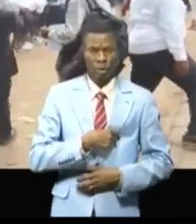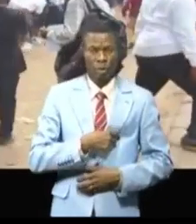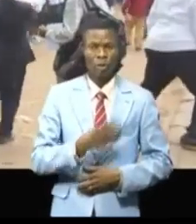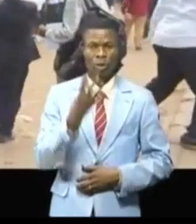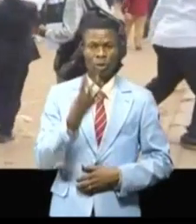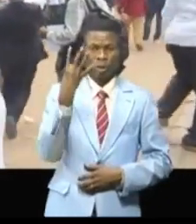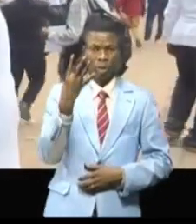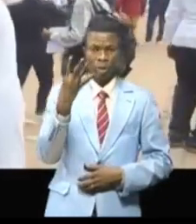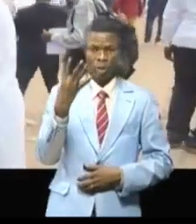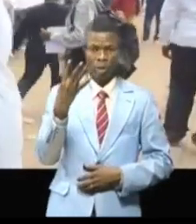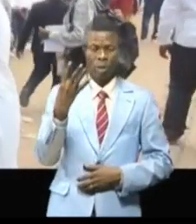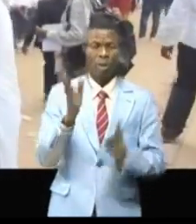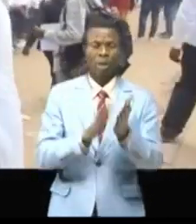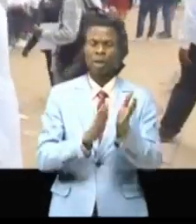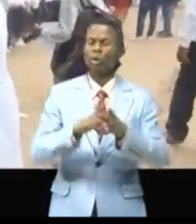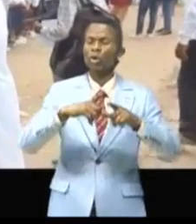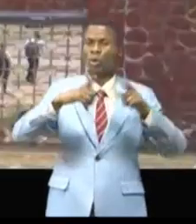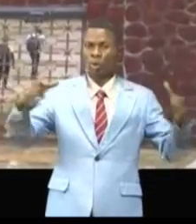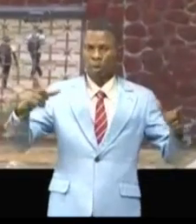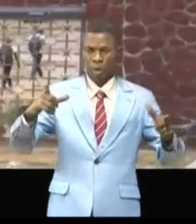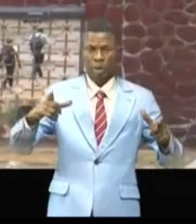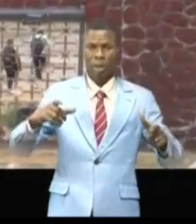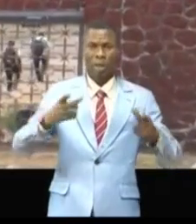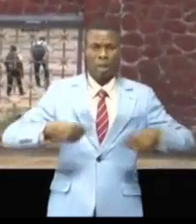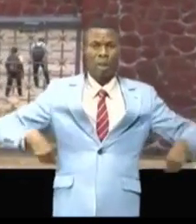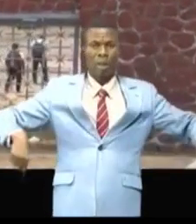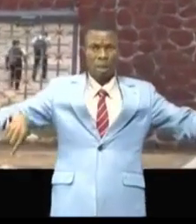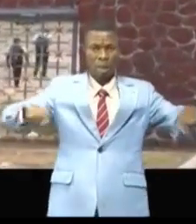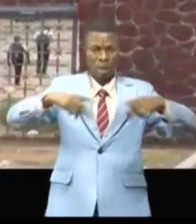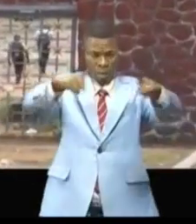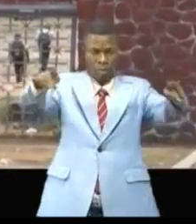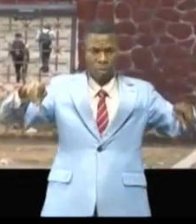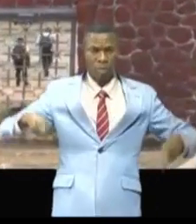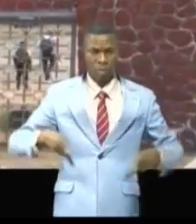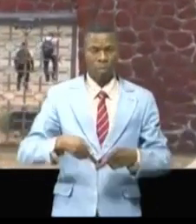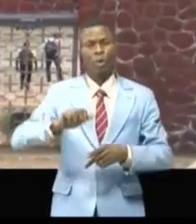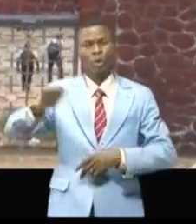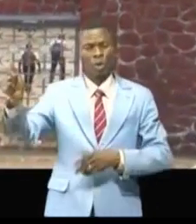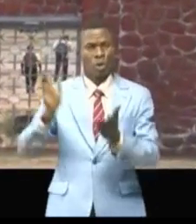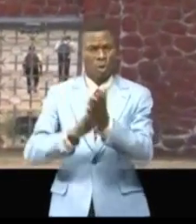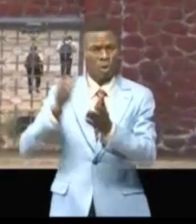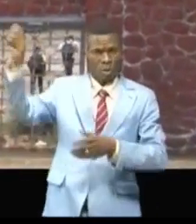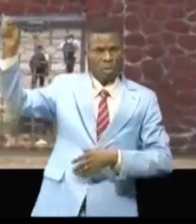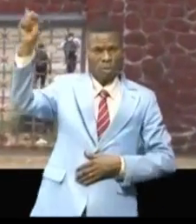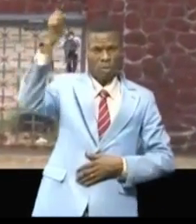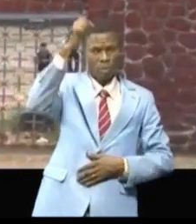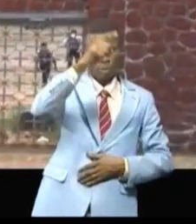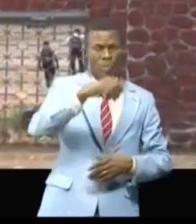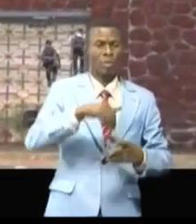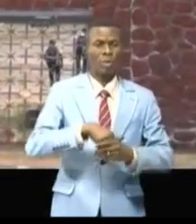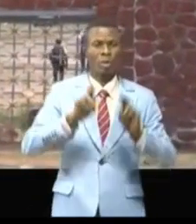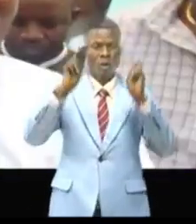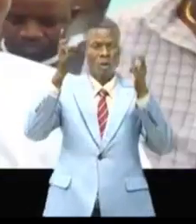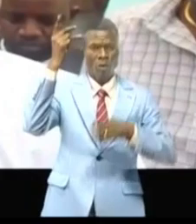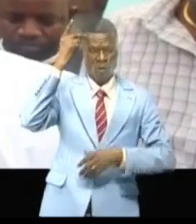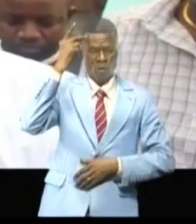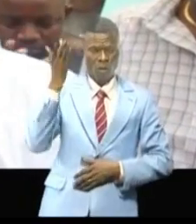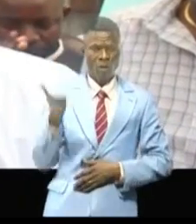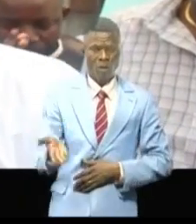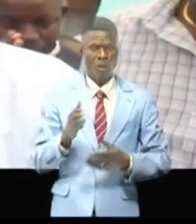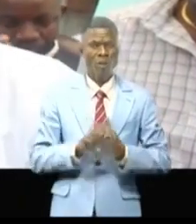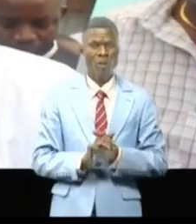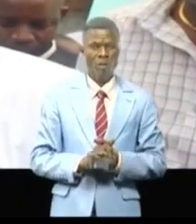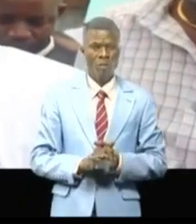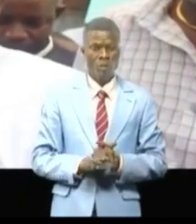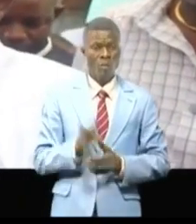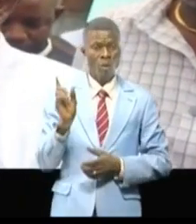4 grandes écoles ici, dans cette concession, sans pourtant compter les autres écoles que nous avons de l'autre côté de notre enclos. Et